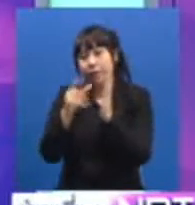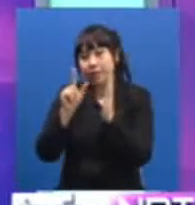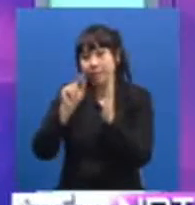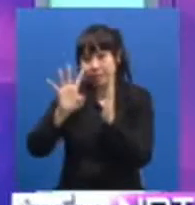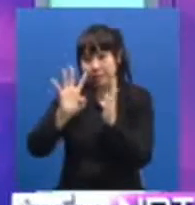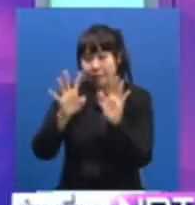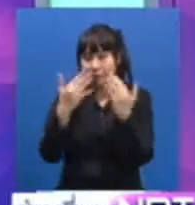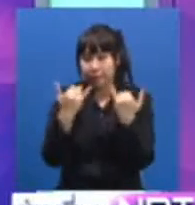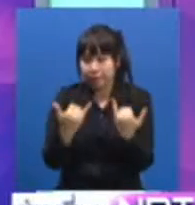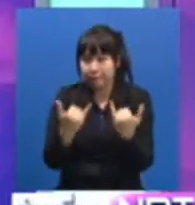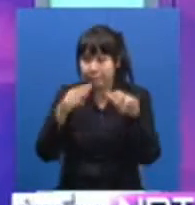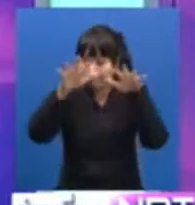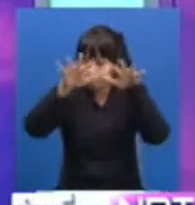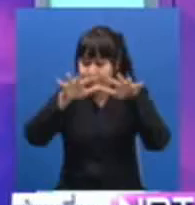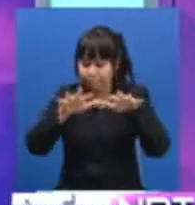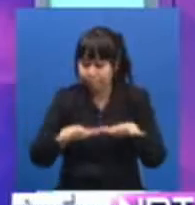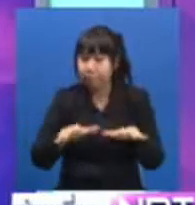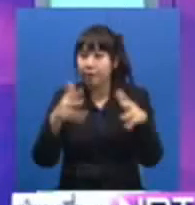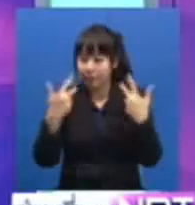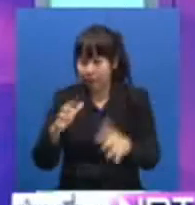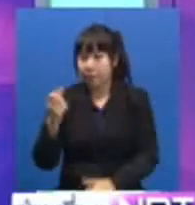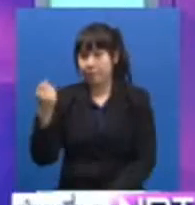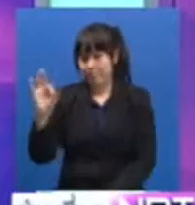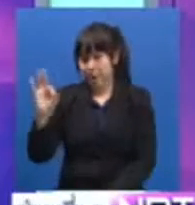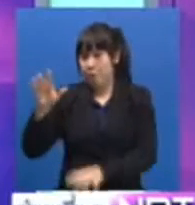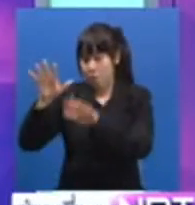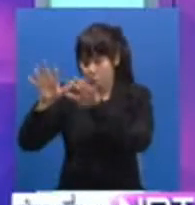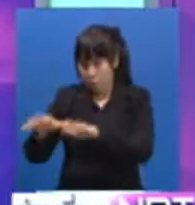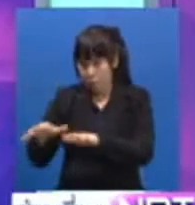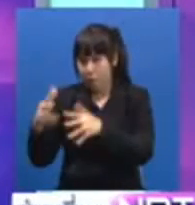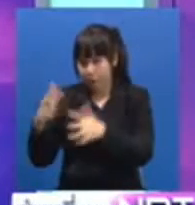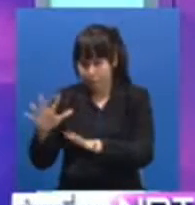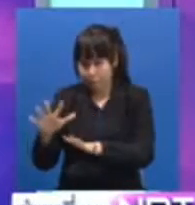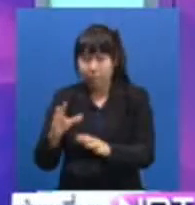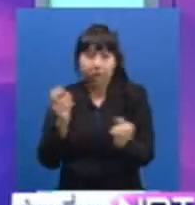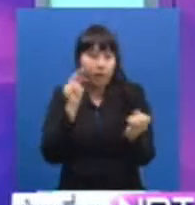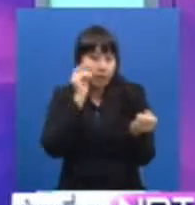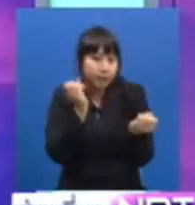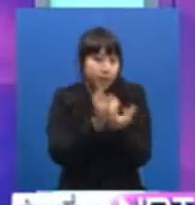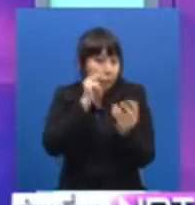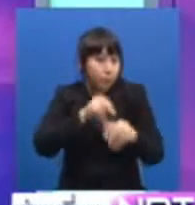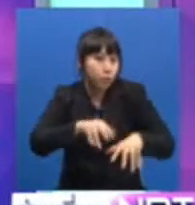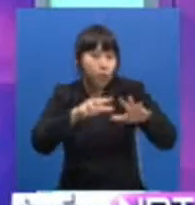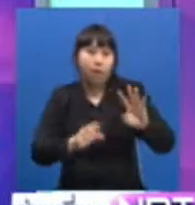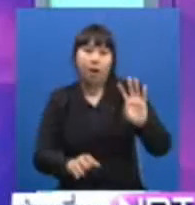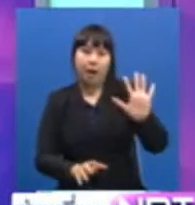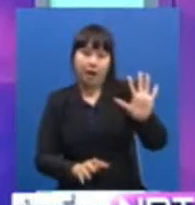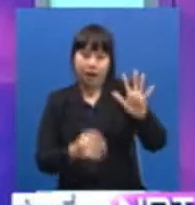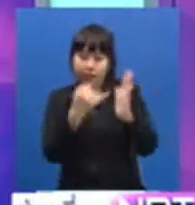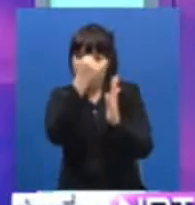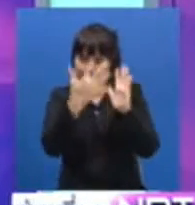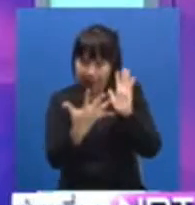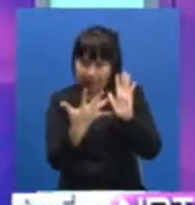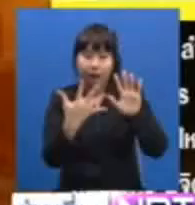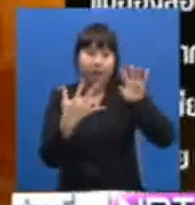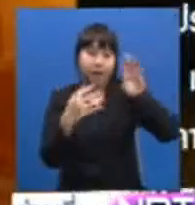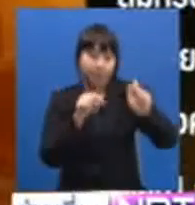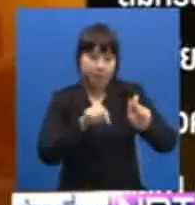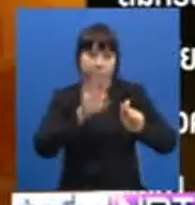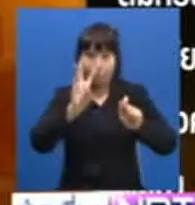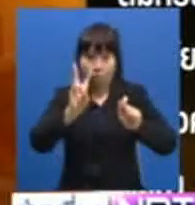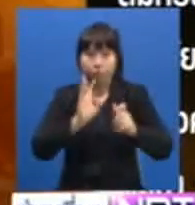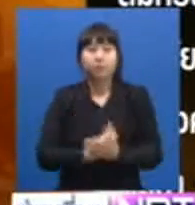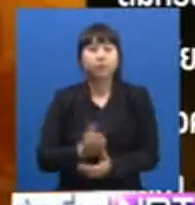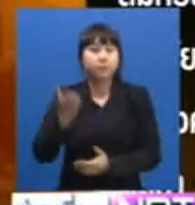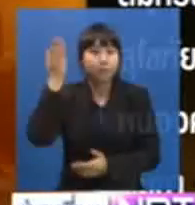ตอนนี้คลี่คลายแล้ว 19 จัหวัดสถานการณ 5 จัหวัด 6 อำเภอตั้งแต่วันที่ 26